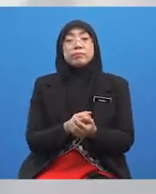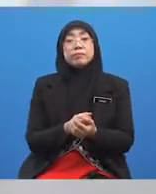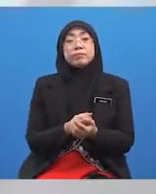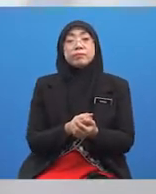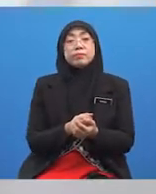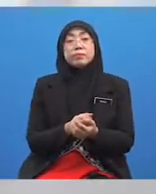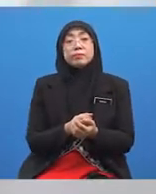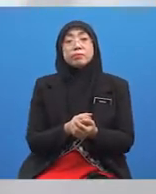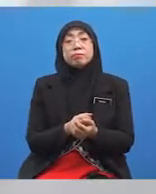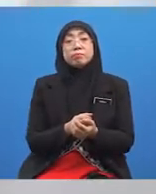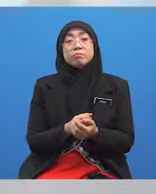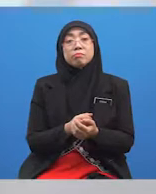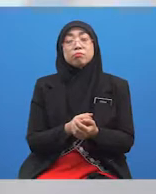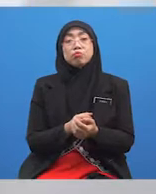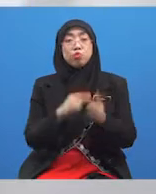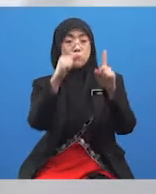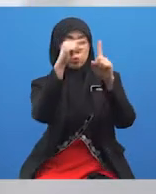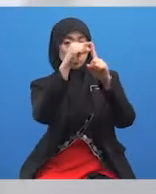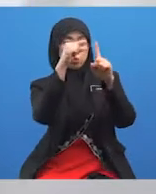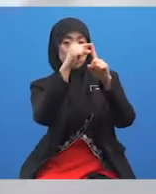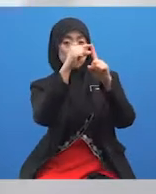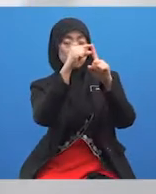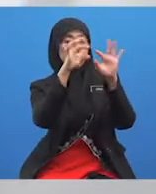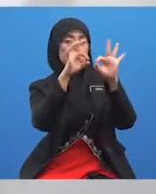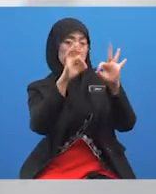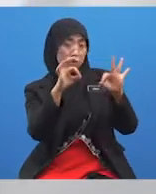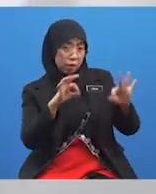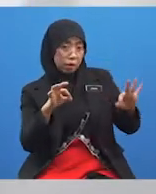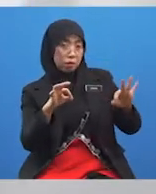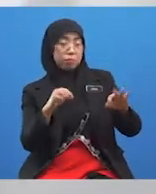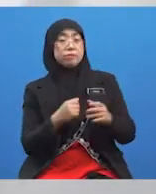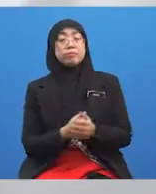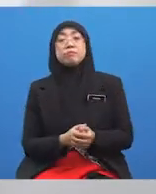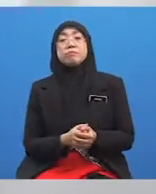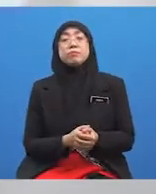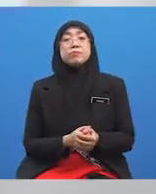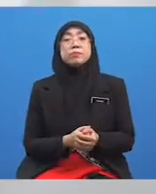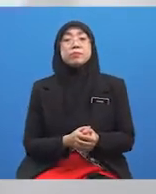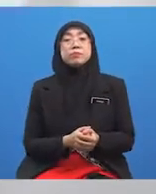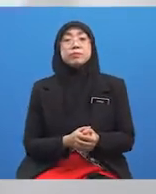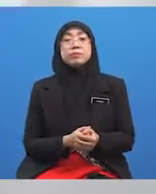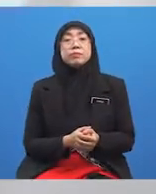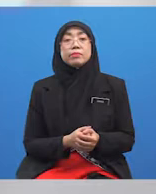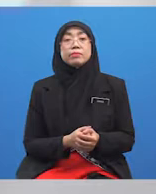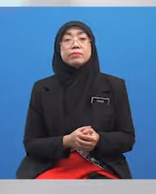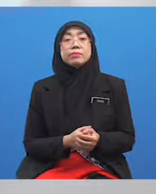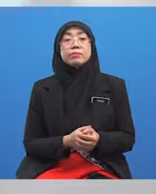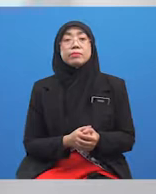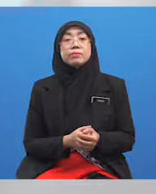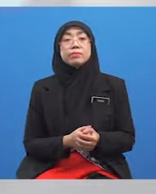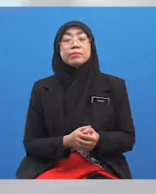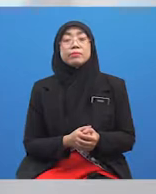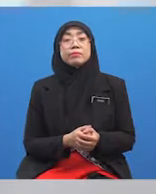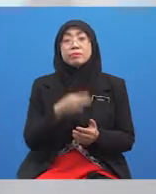ada fakta dan juga huraian. Lihat soalan. 3 proses terakhir pembelian produk pengguna.